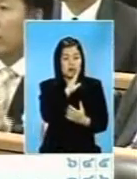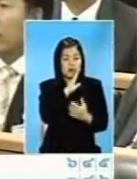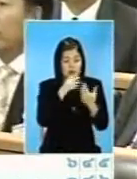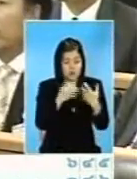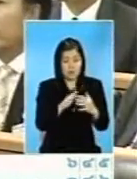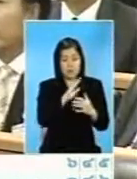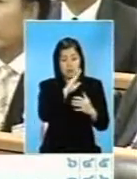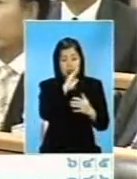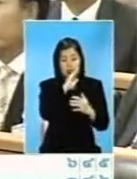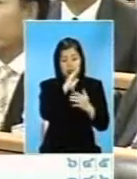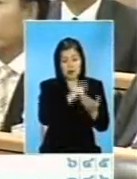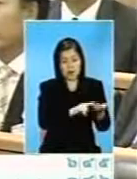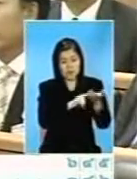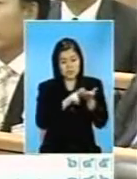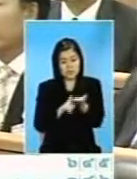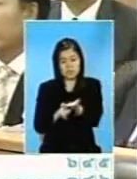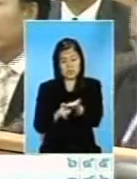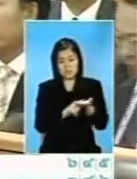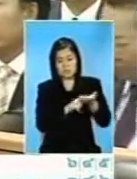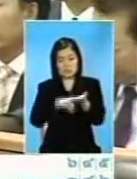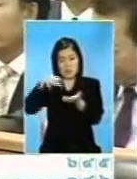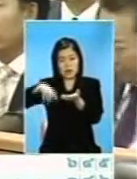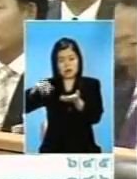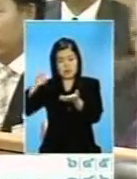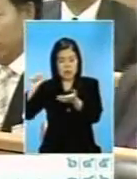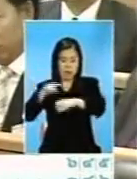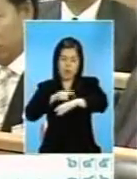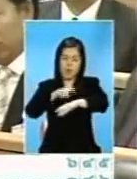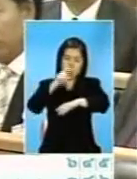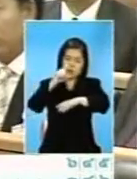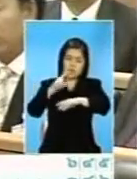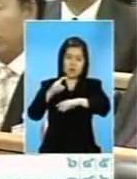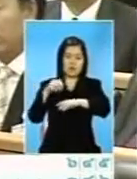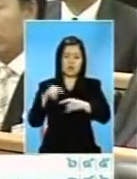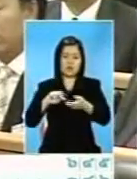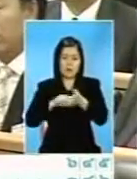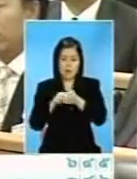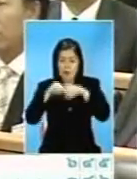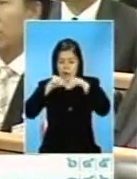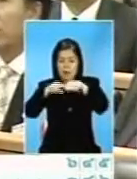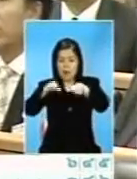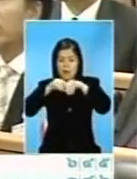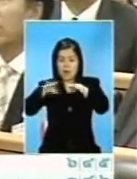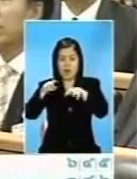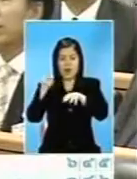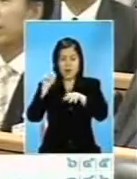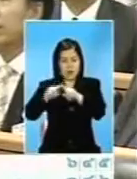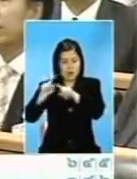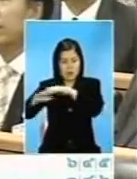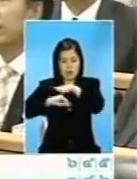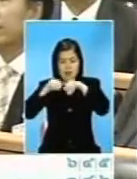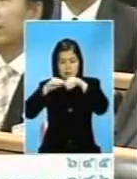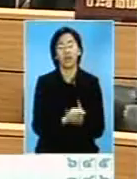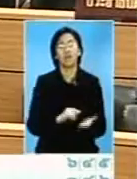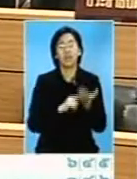นัดหมายว่าจะมีการประชุมของตุลาการศาลรัฐธรรมนูญในวันพรุ่งนี้ตอนบ่าย 3:00 น.เพื่อพิจารณ